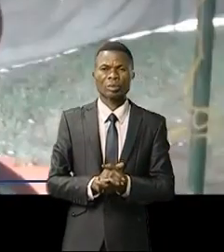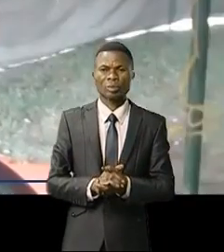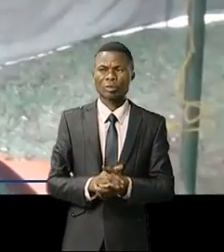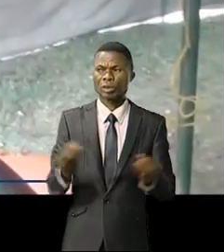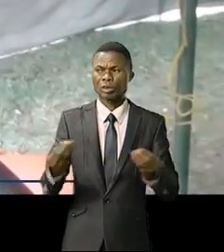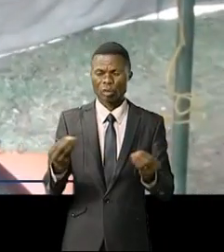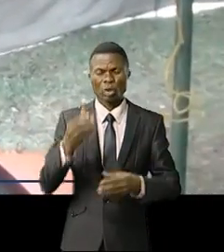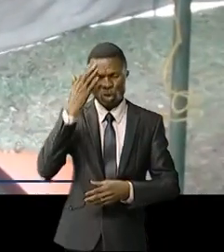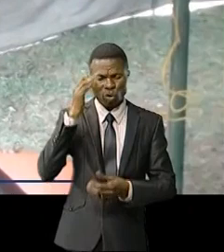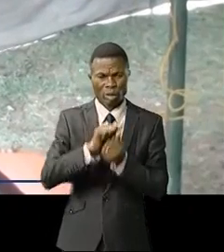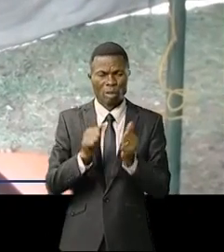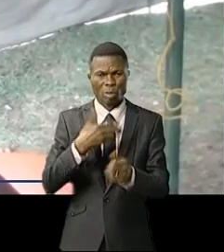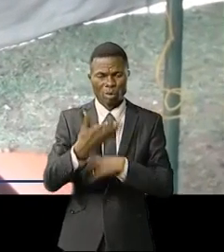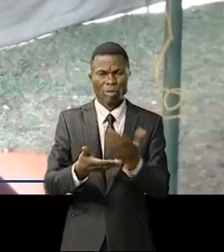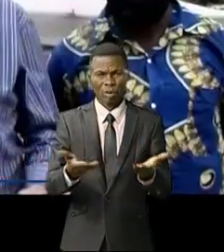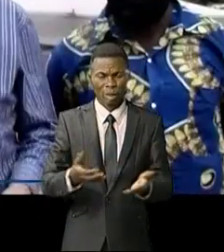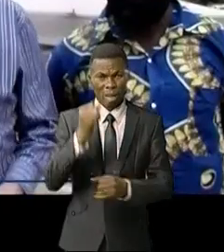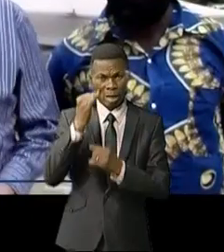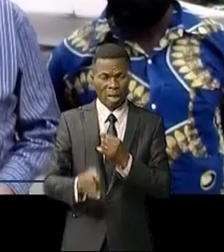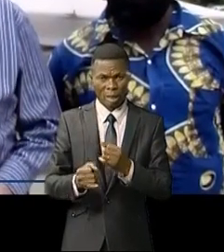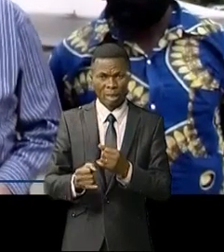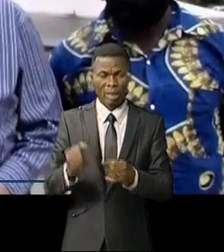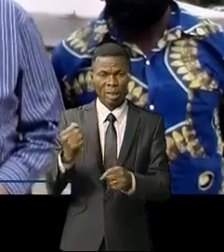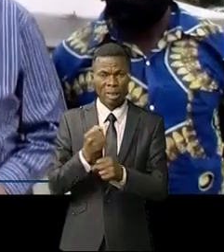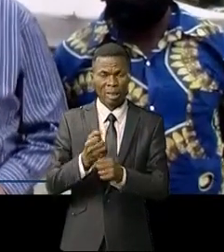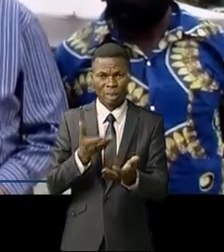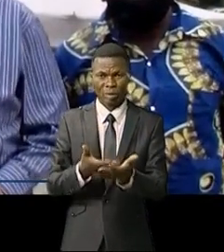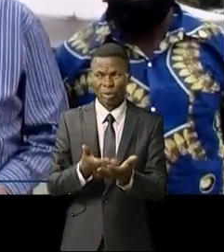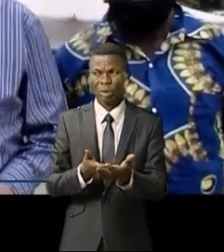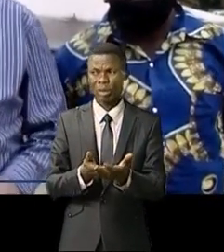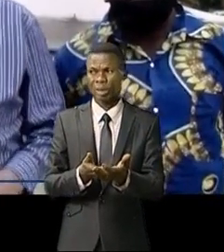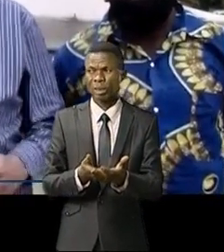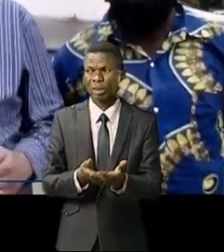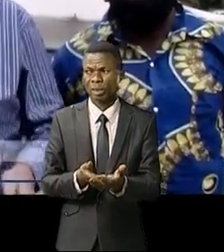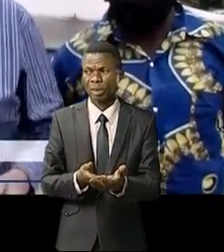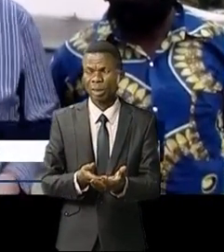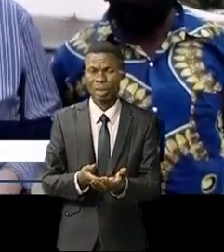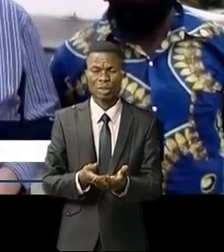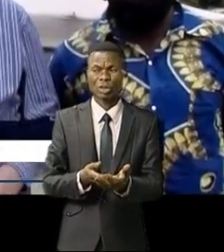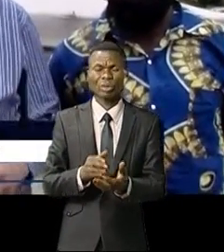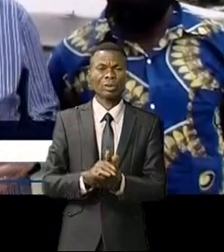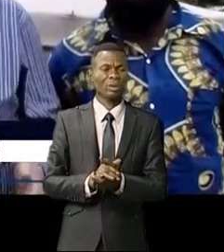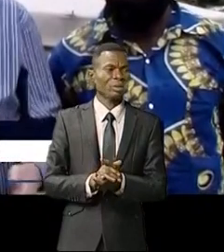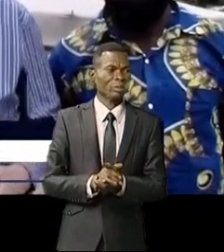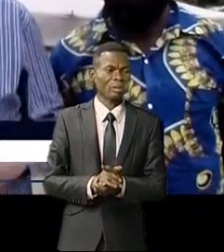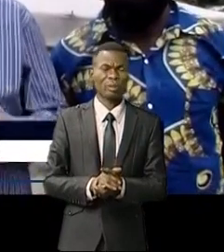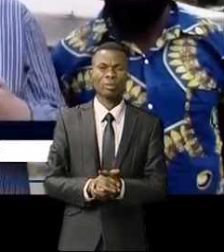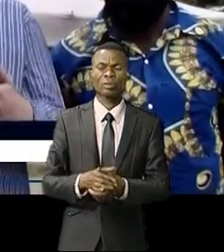constatation pharmacologique. Et à la fin, nous sommes vraiment satisfaits du travail, ce qui a été fait avec les médecins chefs